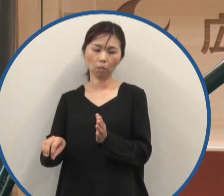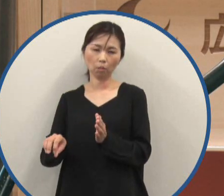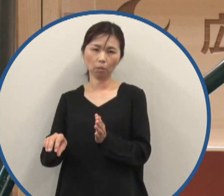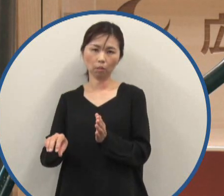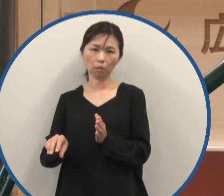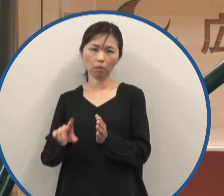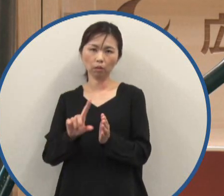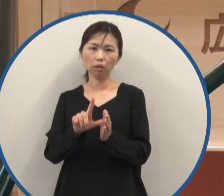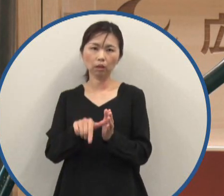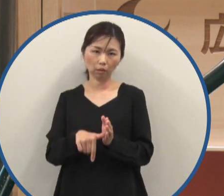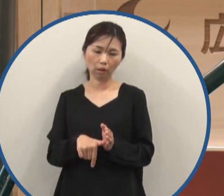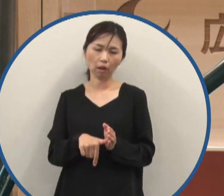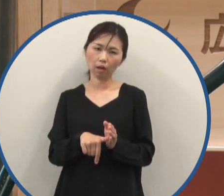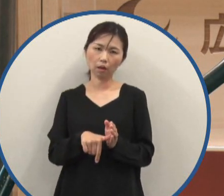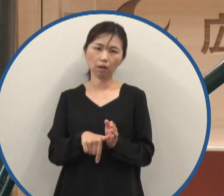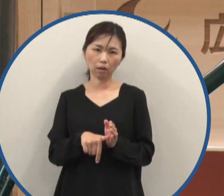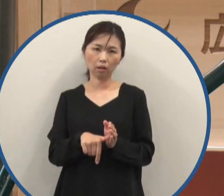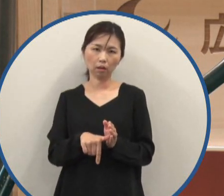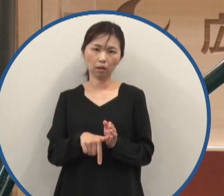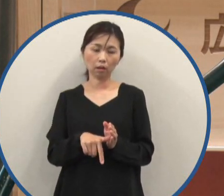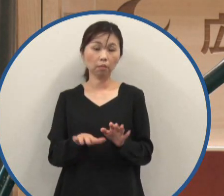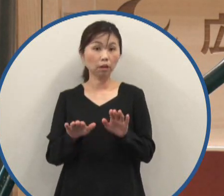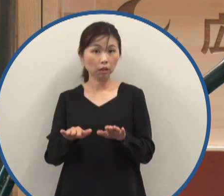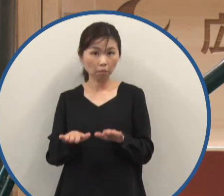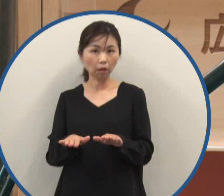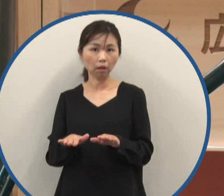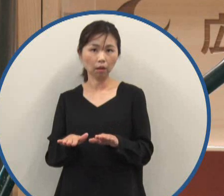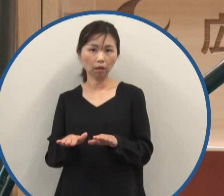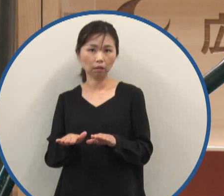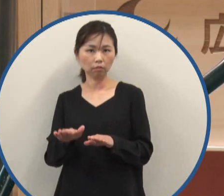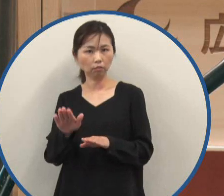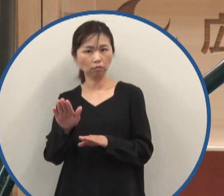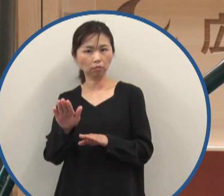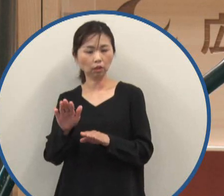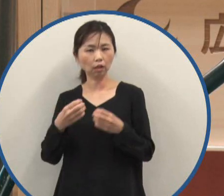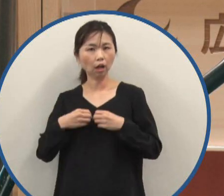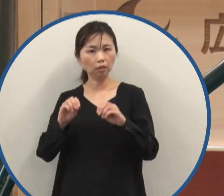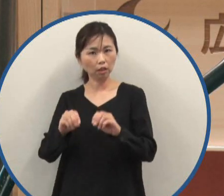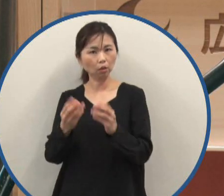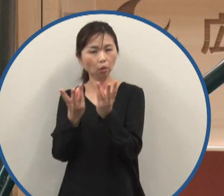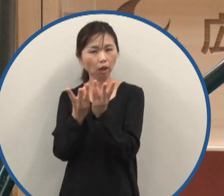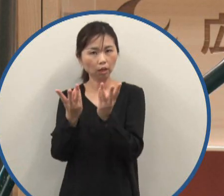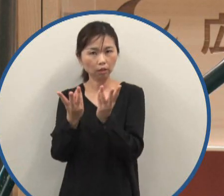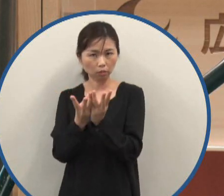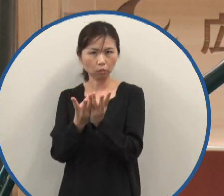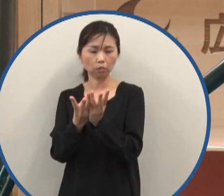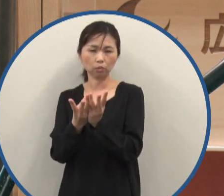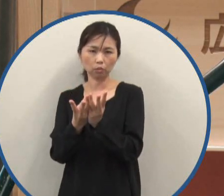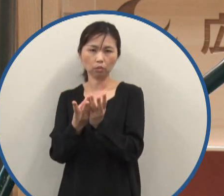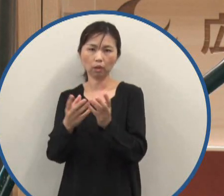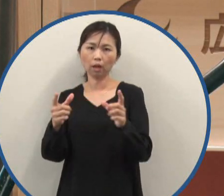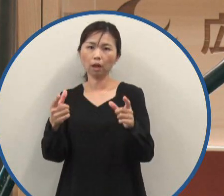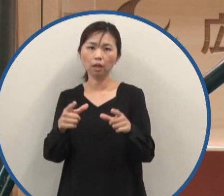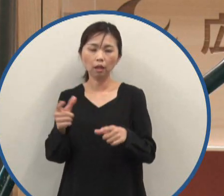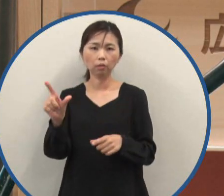と、基本的認識として、今ただでさえ数字が減っているというふうに皆さんこう認識をしがちなので